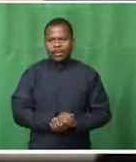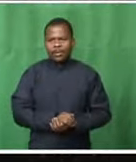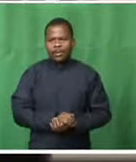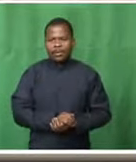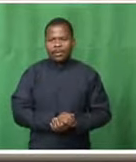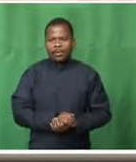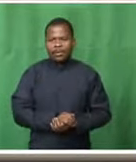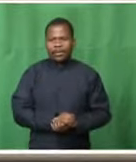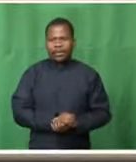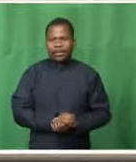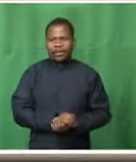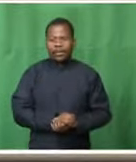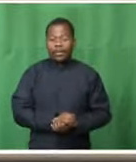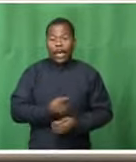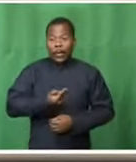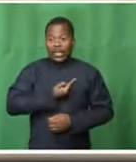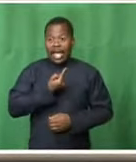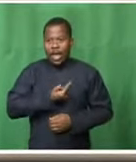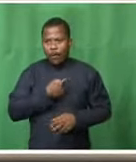Mengisengakaboni mine kulamalanga.